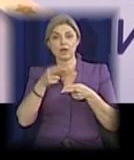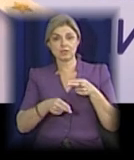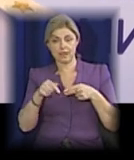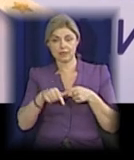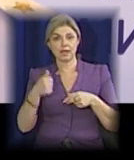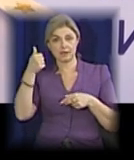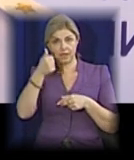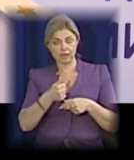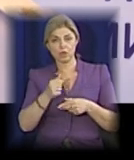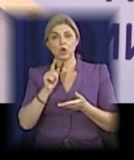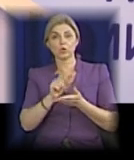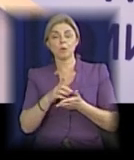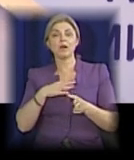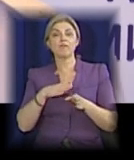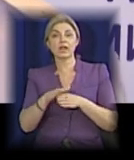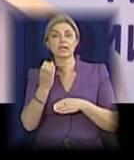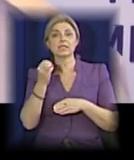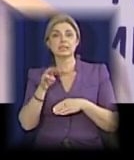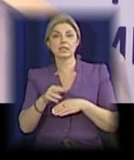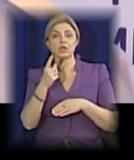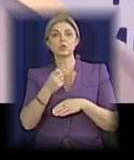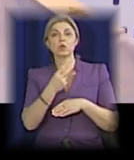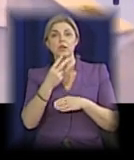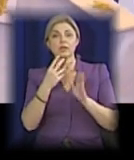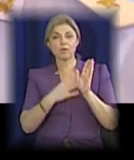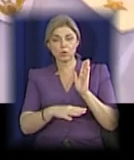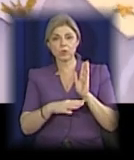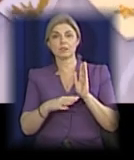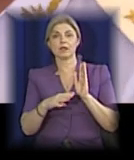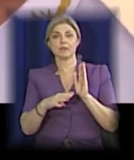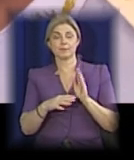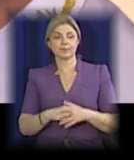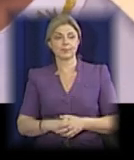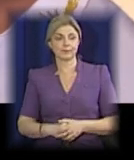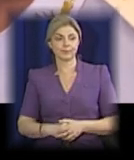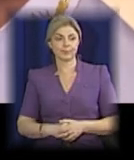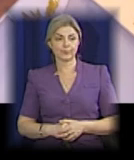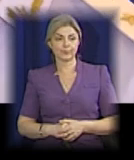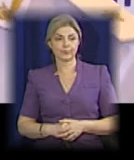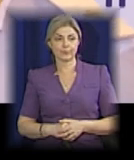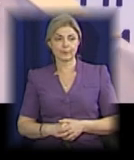вони вийдуть на виконання статті 290 розкриття матеріалів справи і передачі справи в суд.